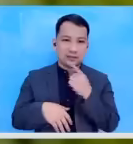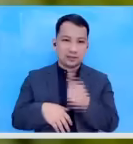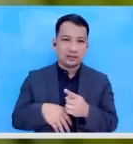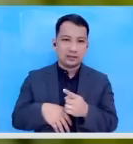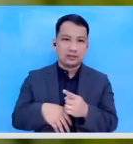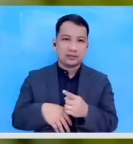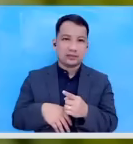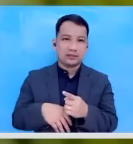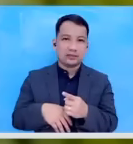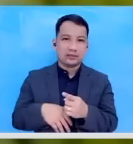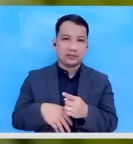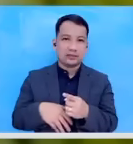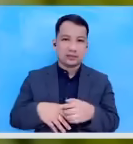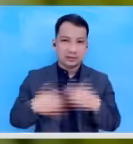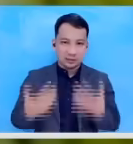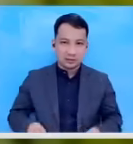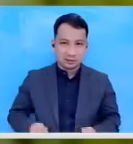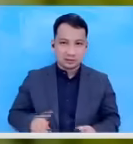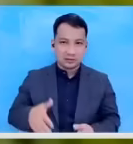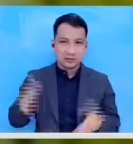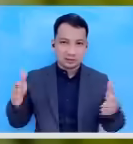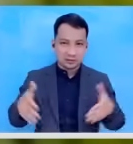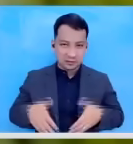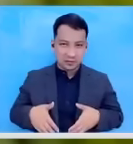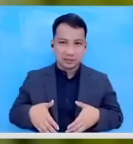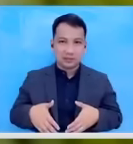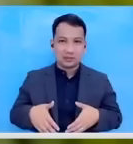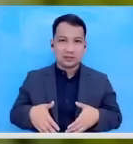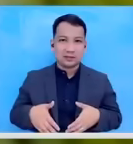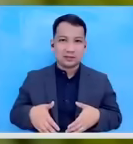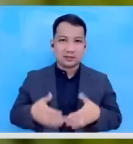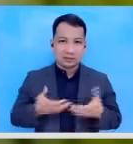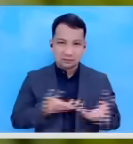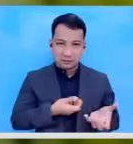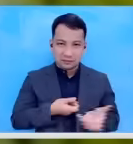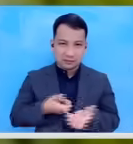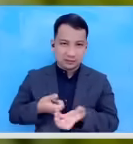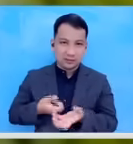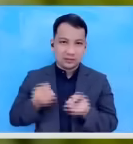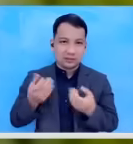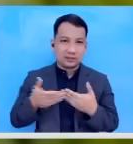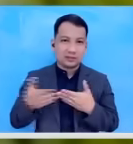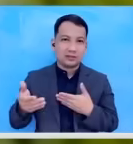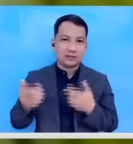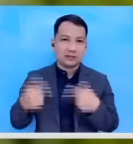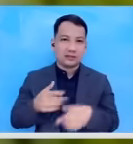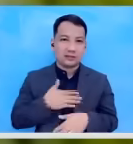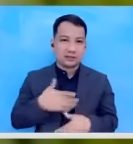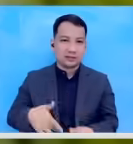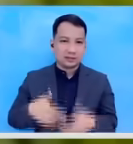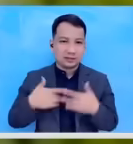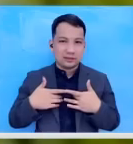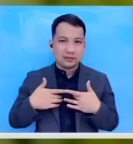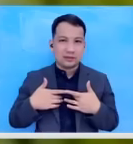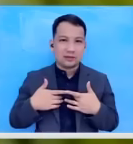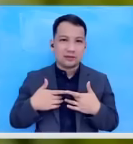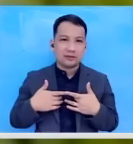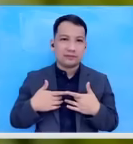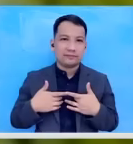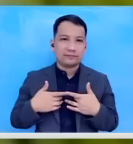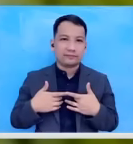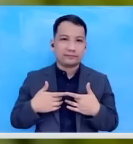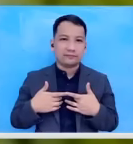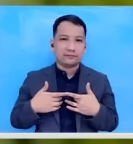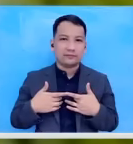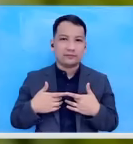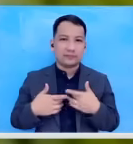I lumaki, tapos nagpaliit, tapos nag-breastfeed and all that. Marami nang nangyari sa buhay. And then, I got sick pa